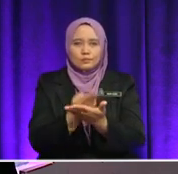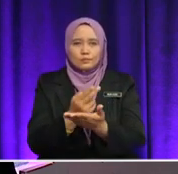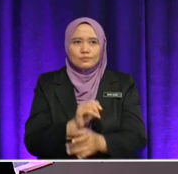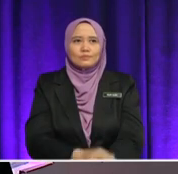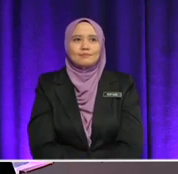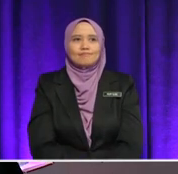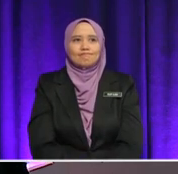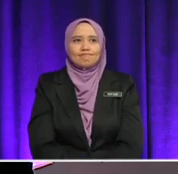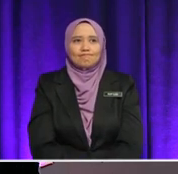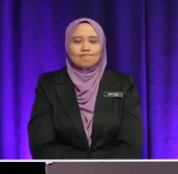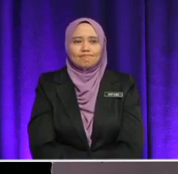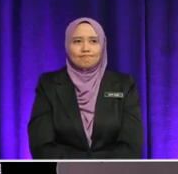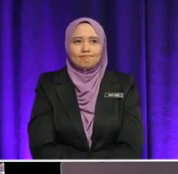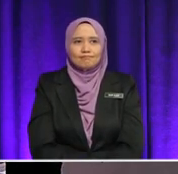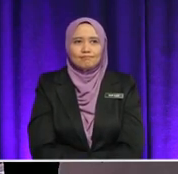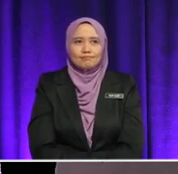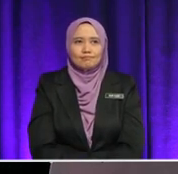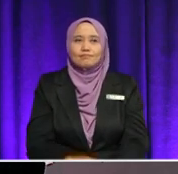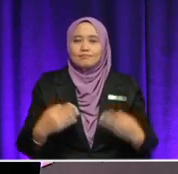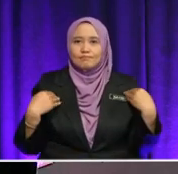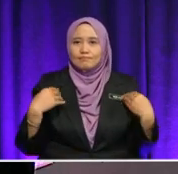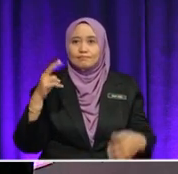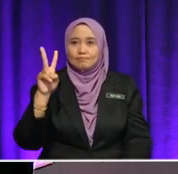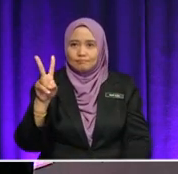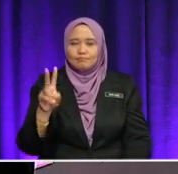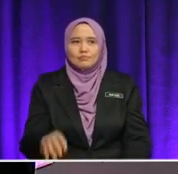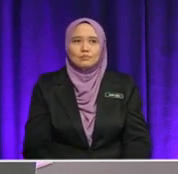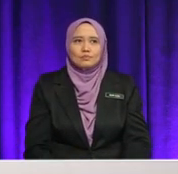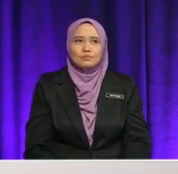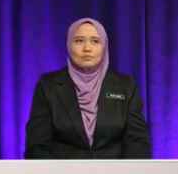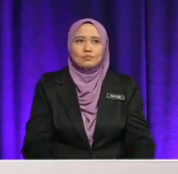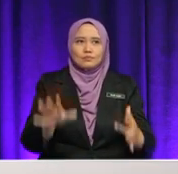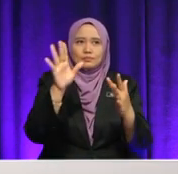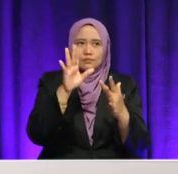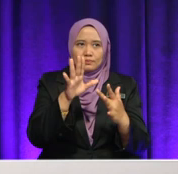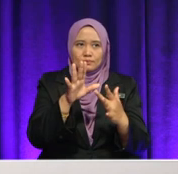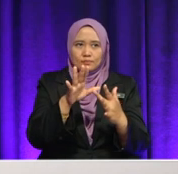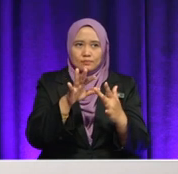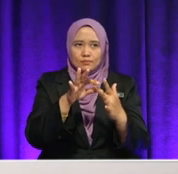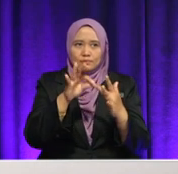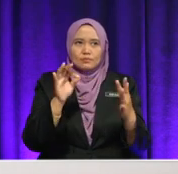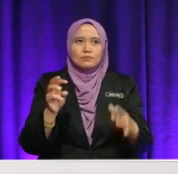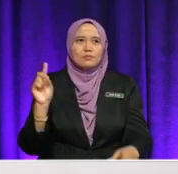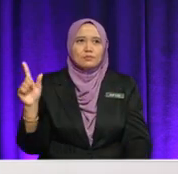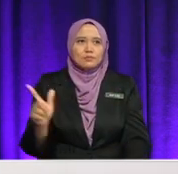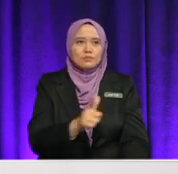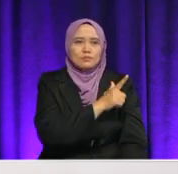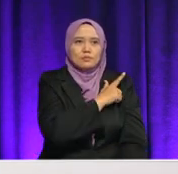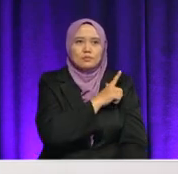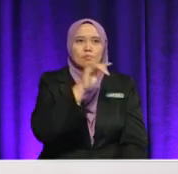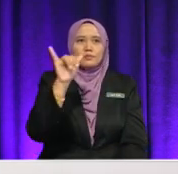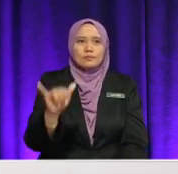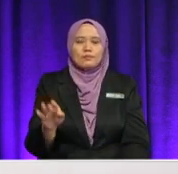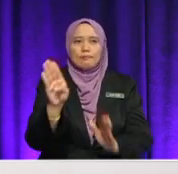pada hari ini yang pertama ada dua rumusan daripada saya pemilihan Wakil yang berintegrity dan mempunyai Jati Diri adalah